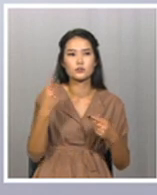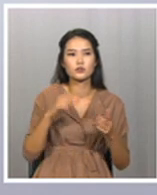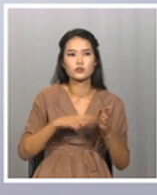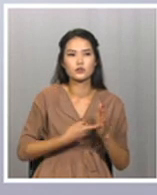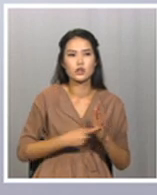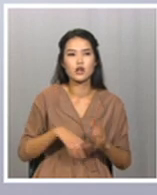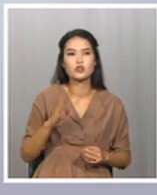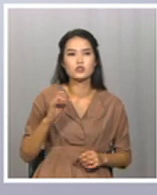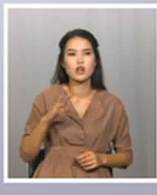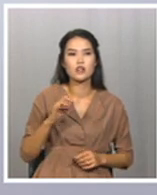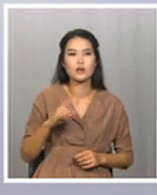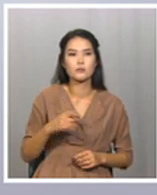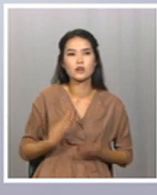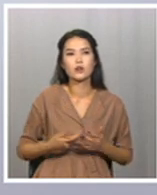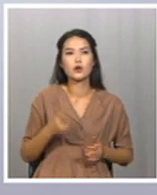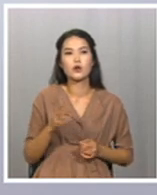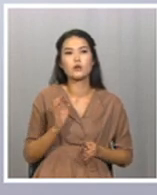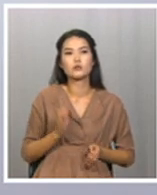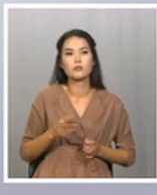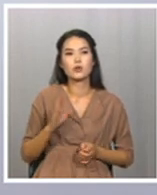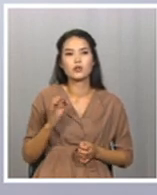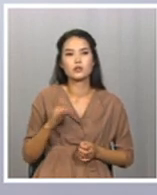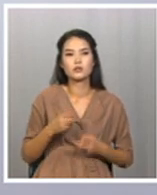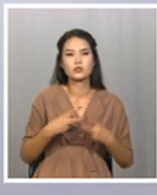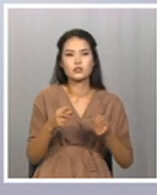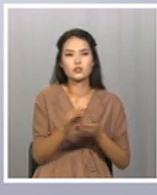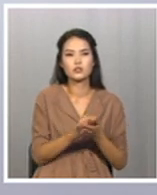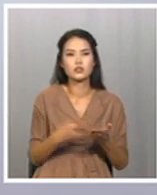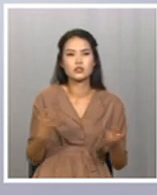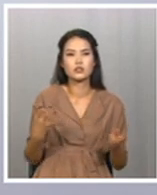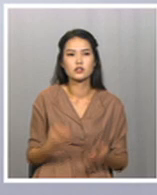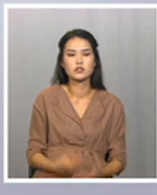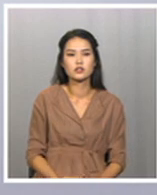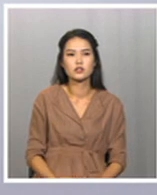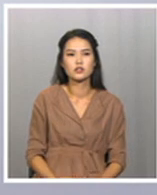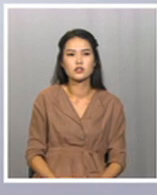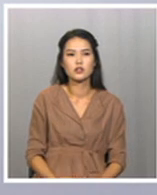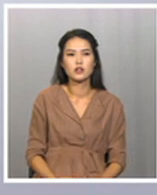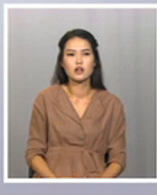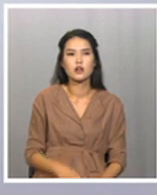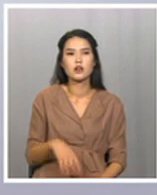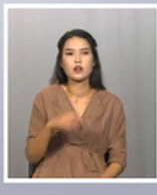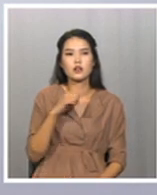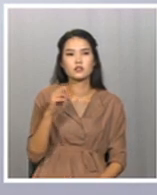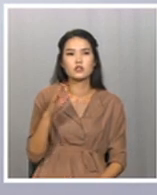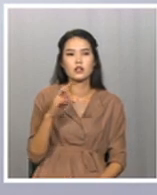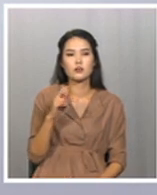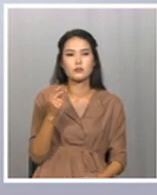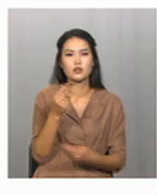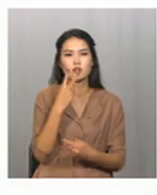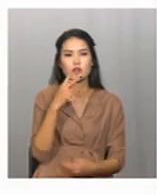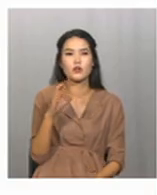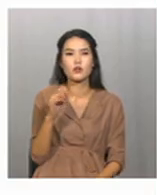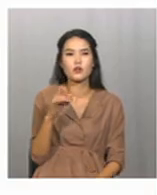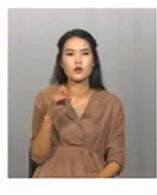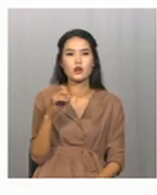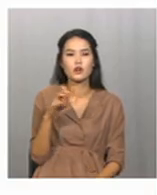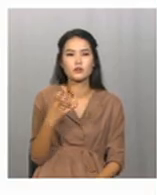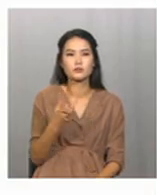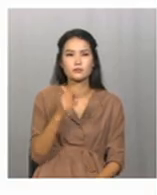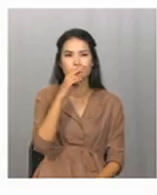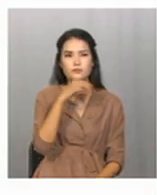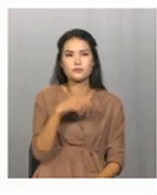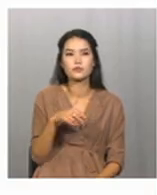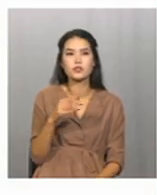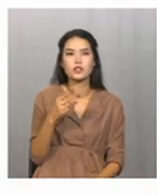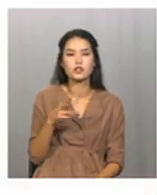нүктесіндегі жанаманың және нормальдың теңдеуін жазыңыз. Біз білеміз, жанаманың теңдеуін жазу үшін алгоритмді қолданамыз. Ал нормальдың теңдеуін